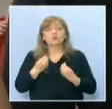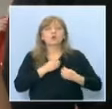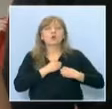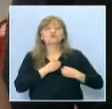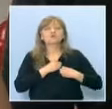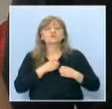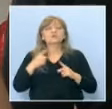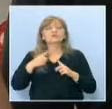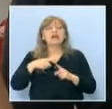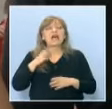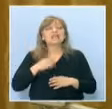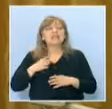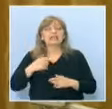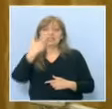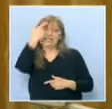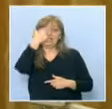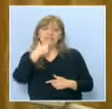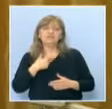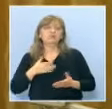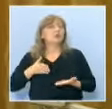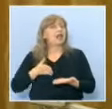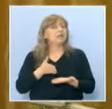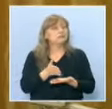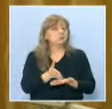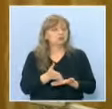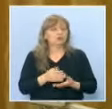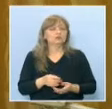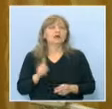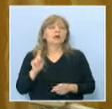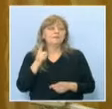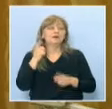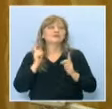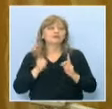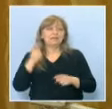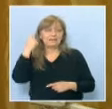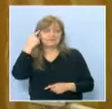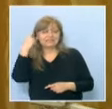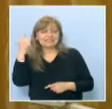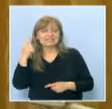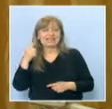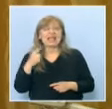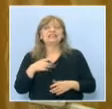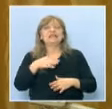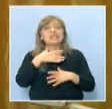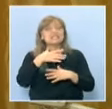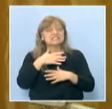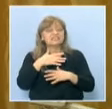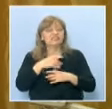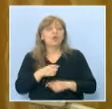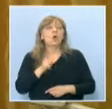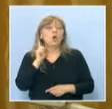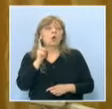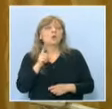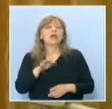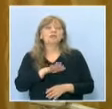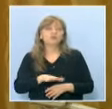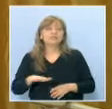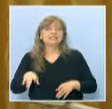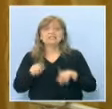с индивидуален подход. Първо трябва да знае да свири, защото когато децата